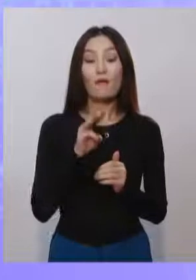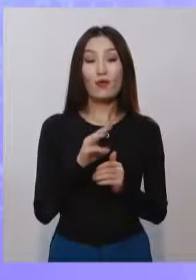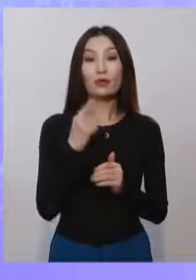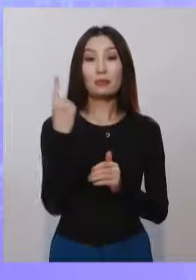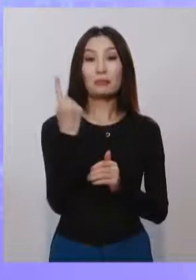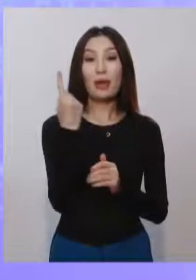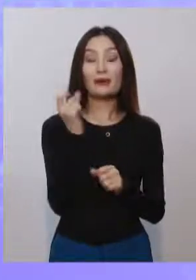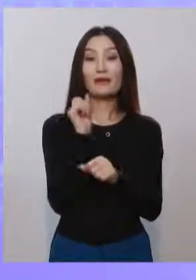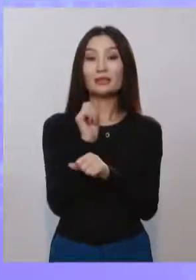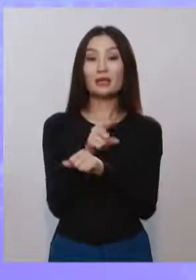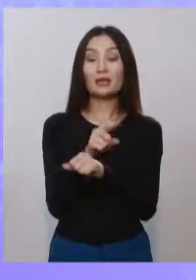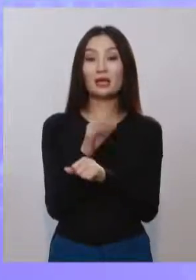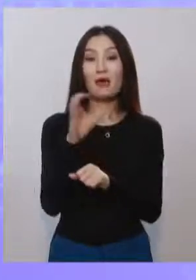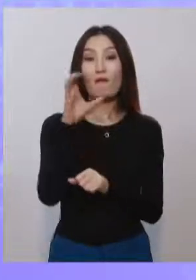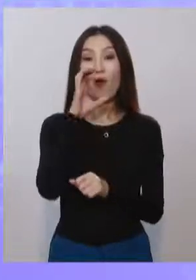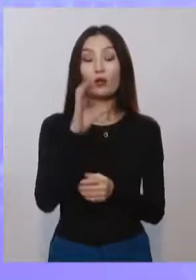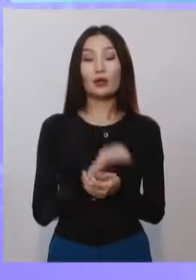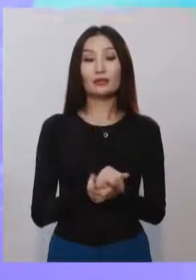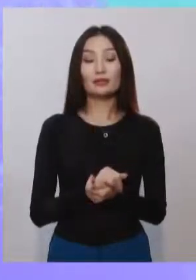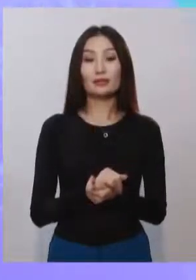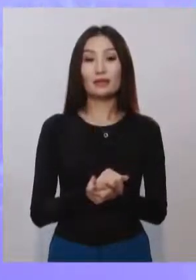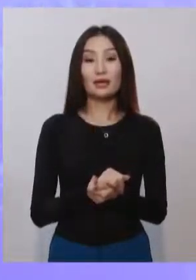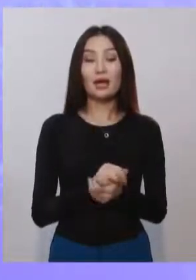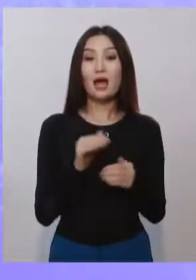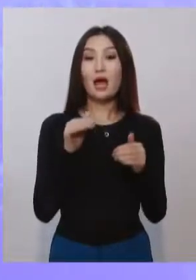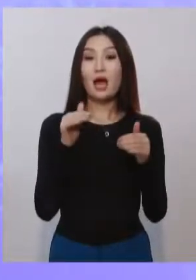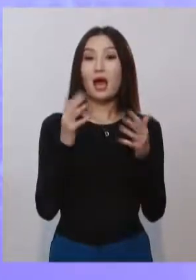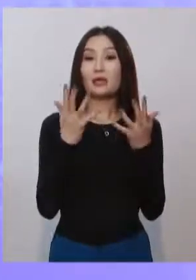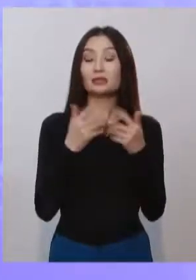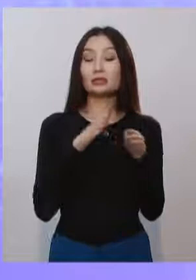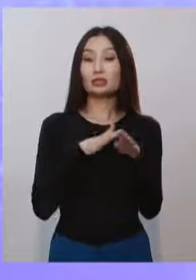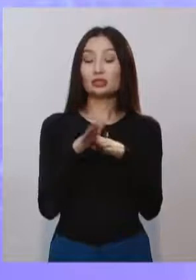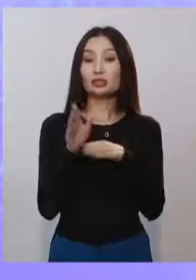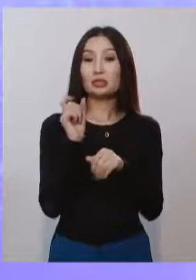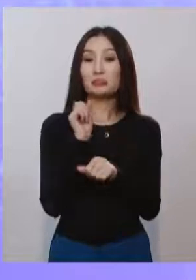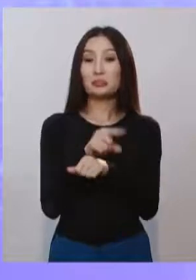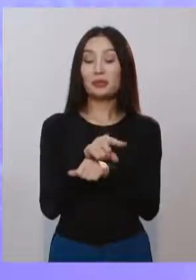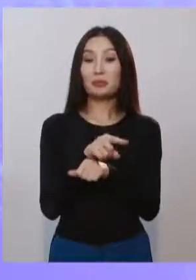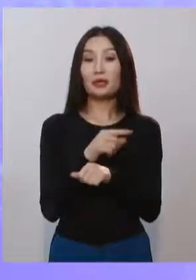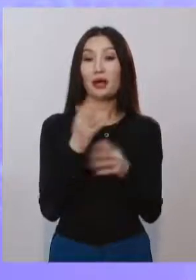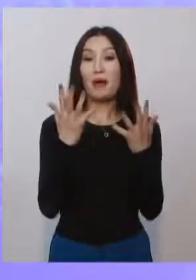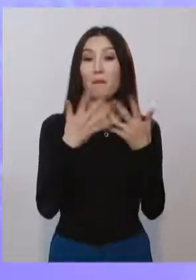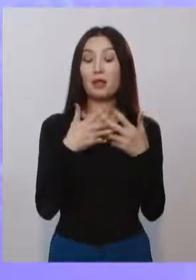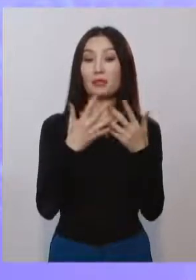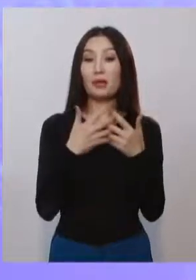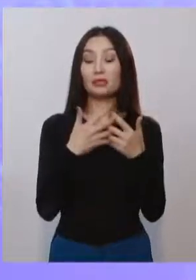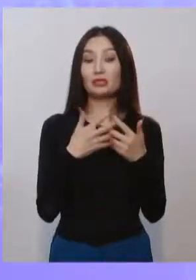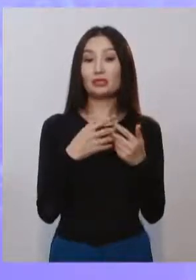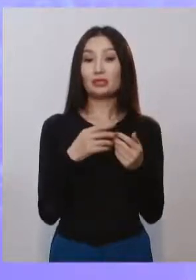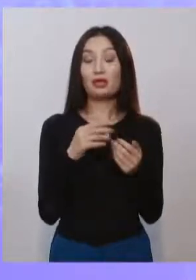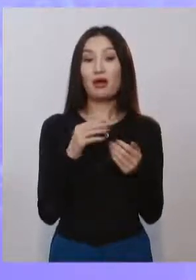первое задание волка решить примеры математические